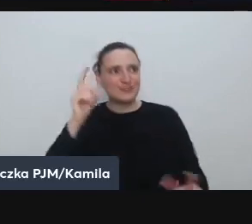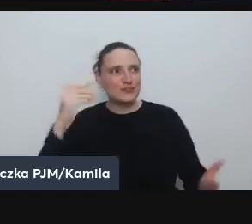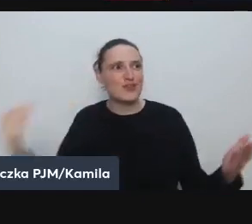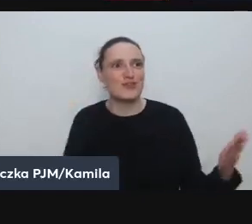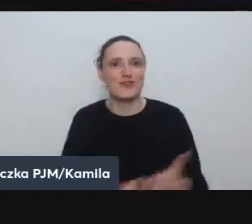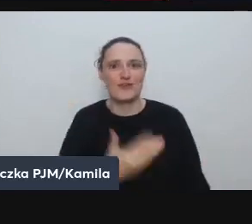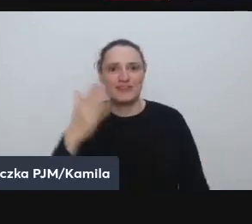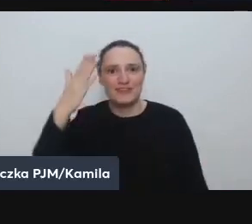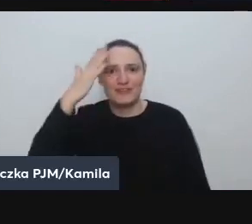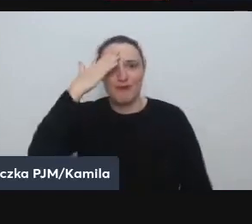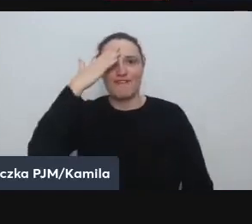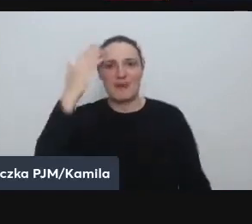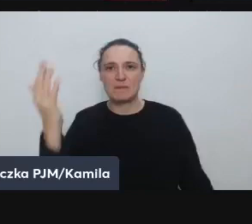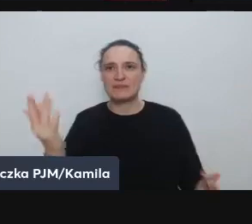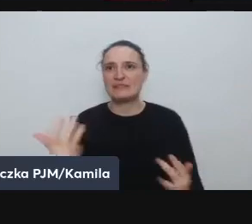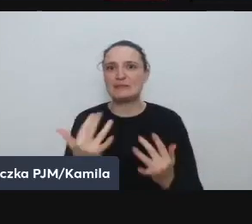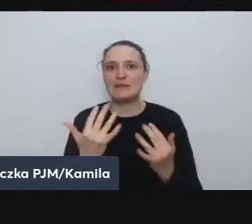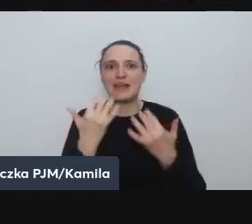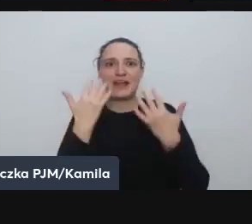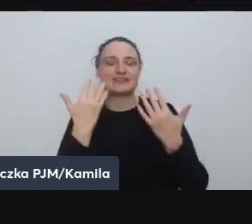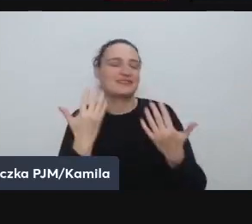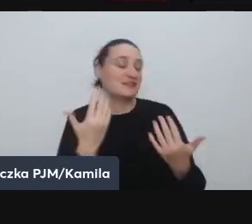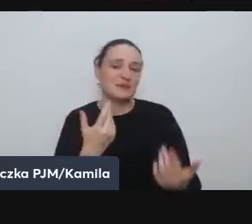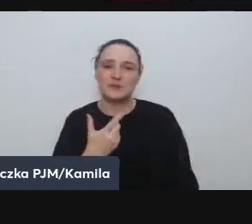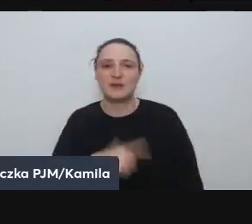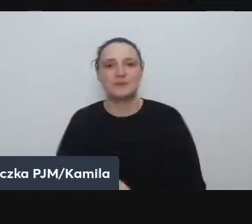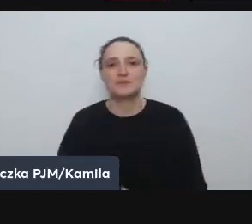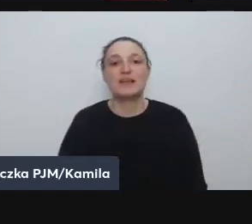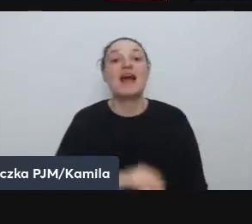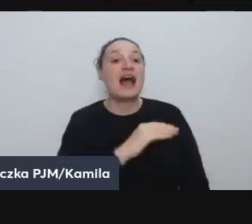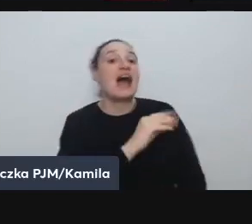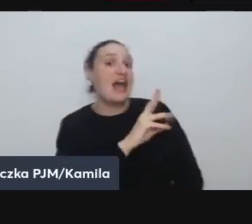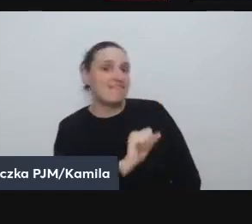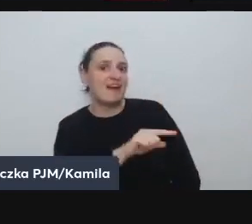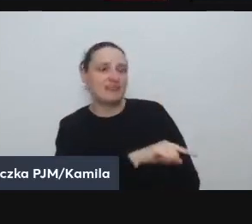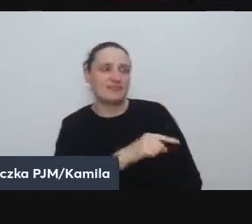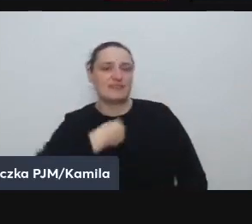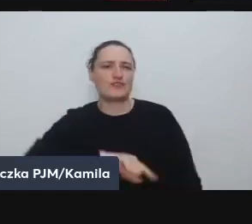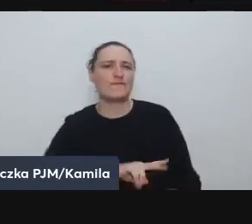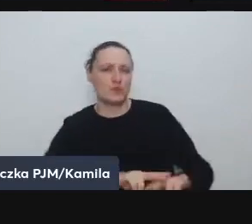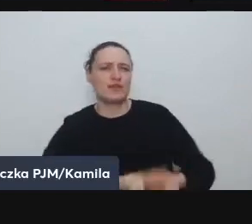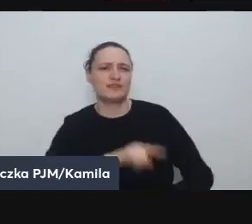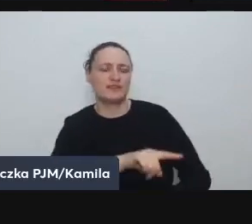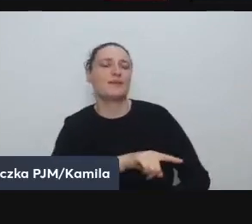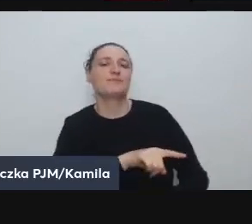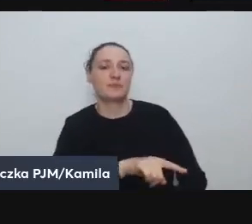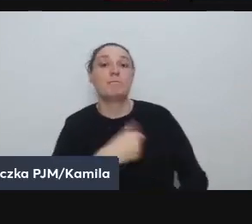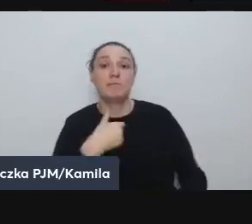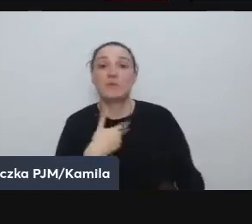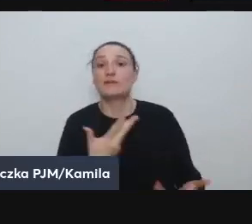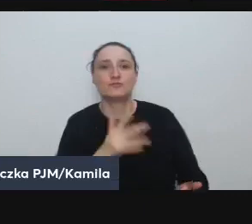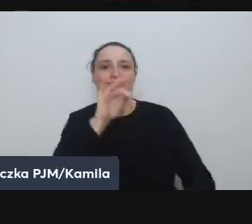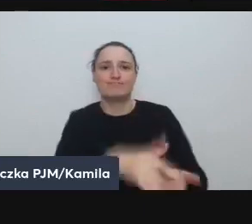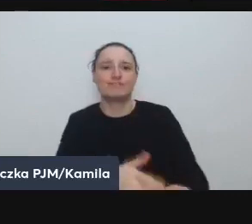nowe inspiracje. Też zajawię, że Ewa z naszej fundacji była w Hiszpanii podczas